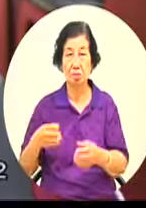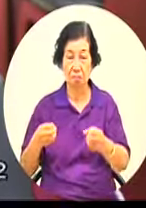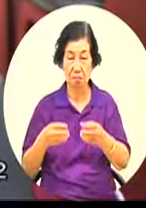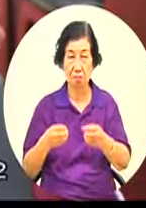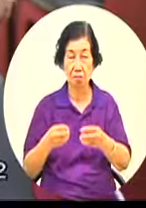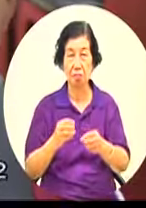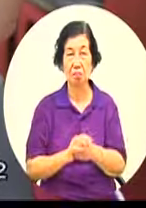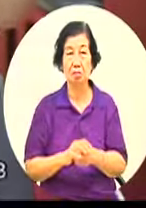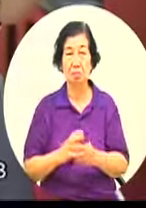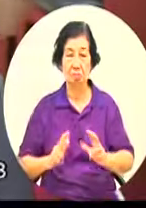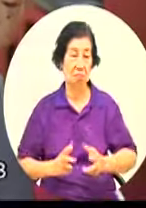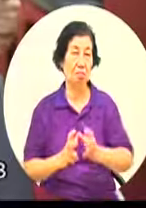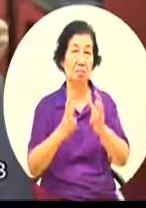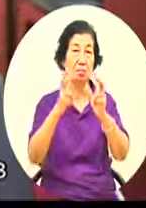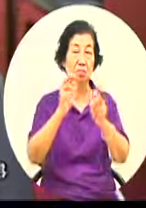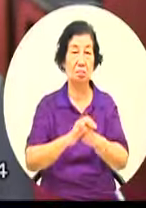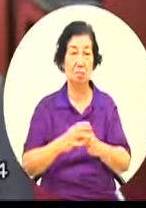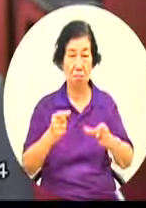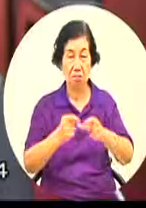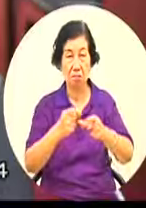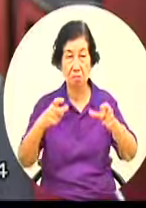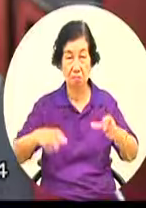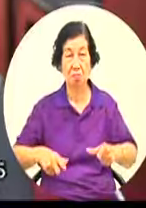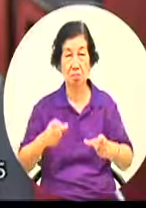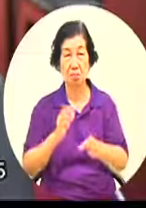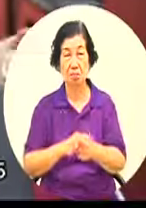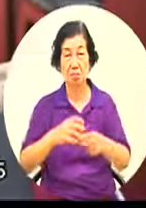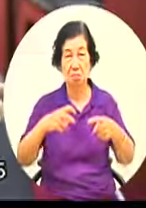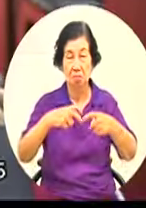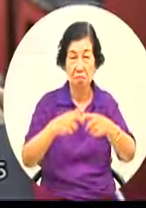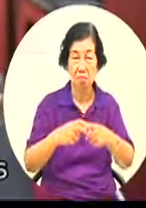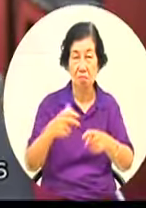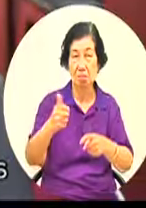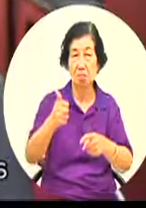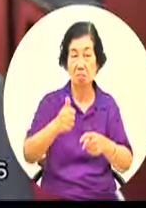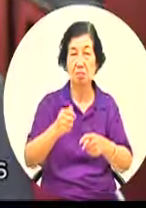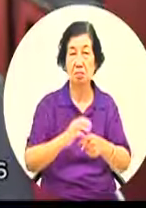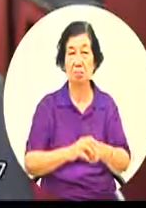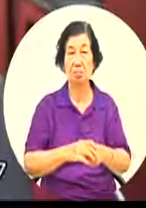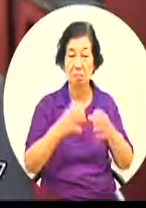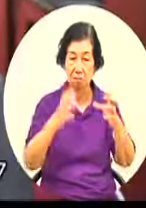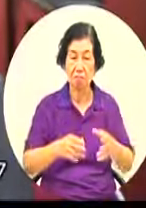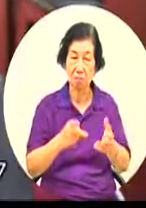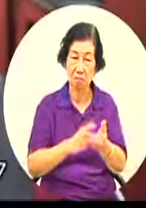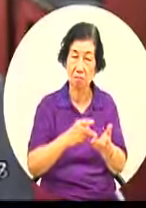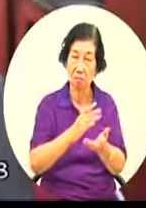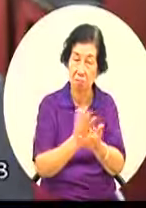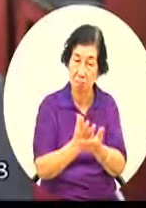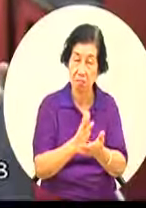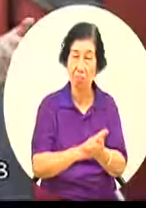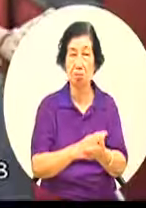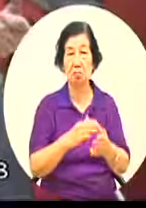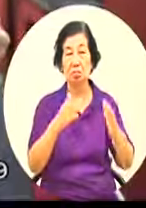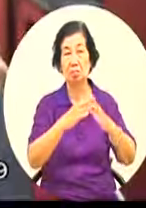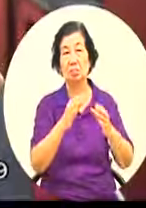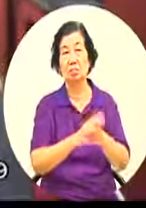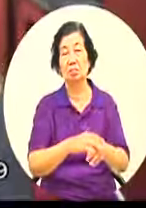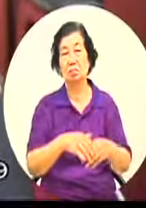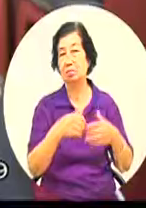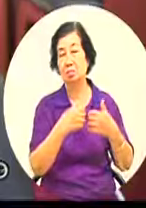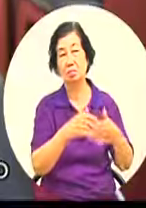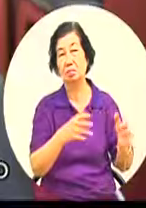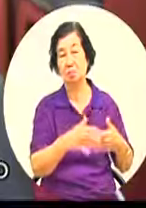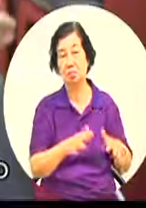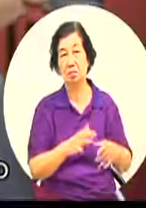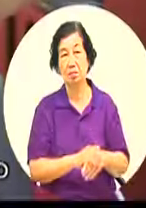在吵的、哦，您的公园来对起一个李科勇图书馆，人家不要，那我是不是拜托文化局？来，我哄